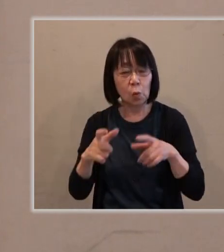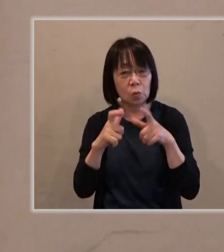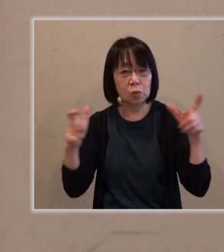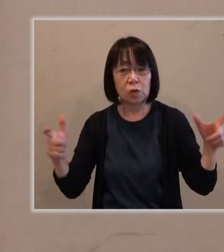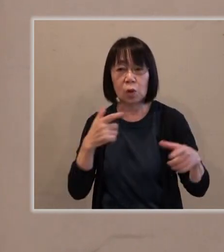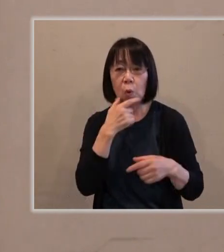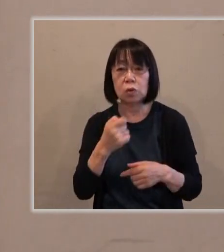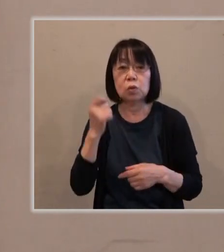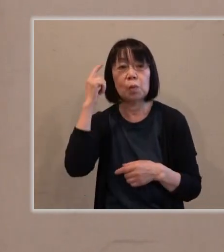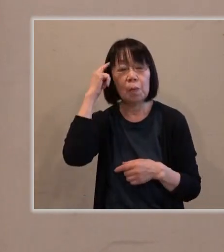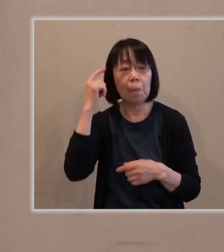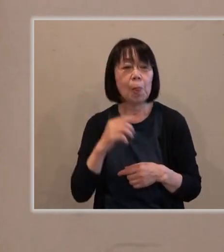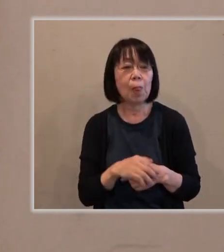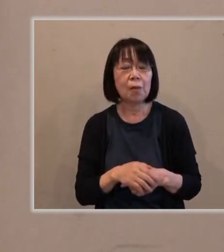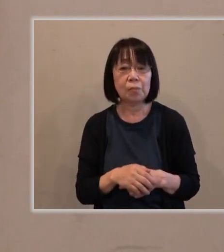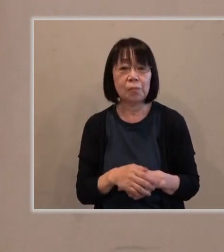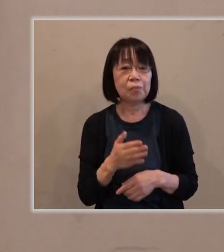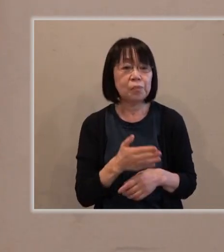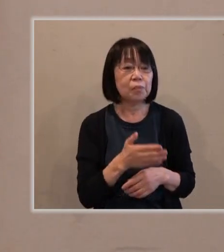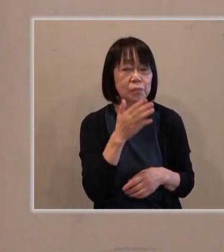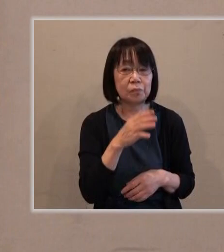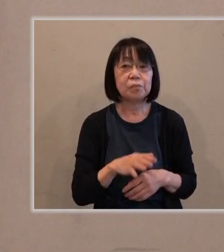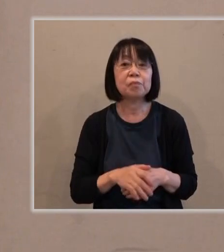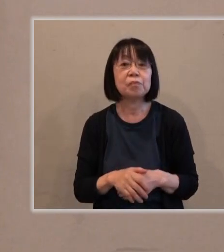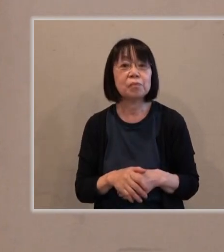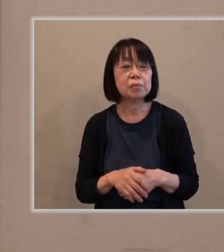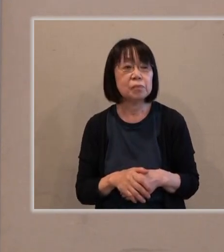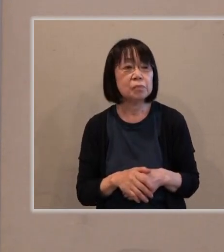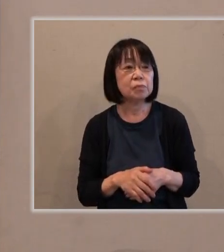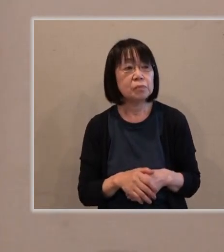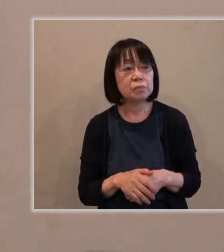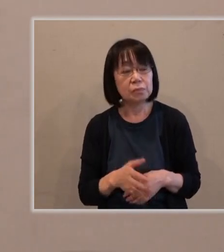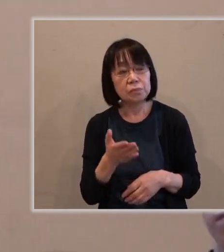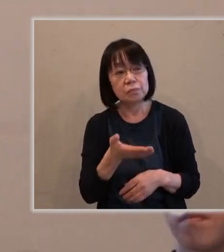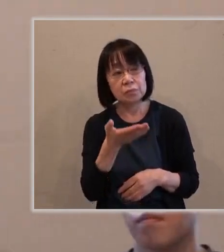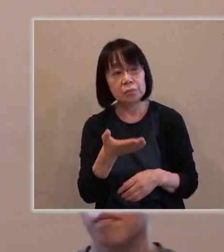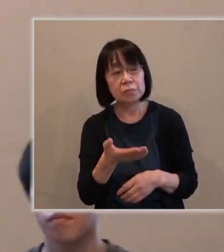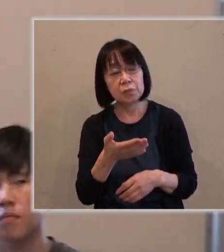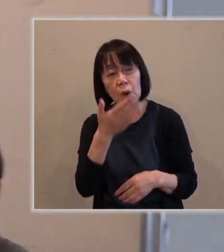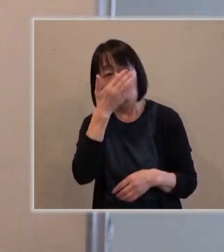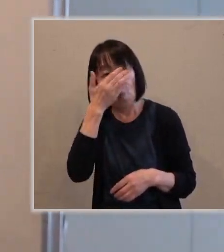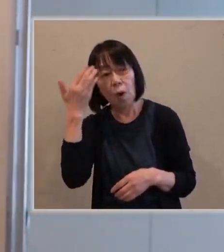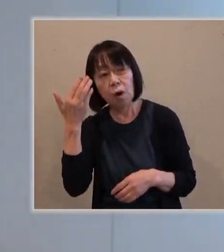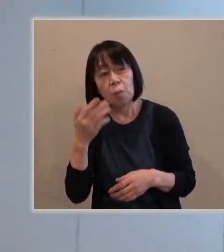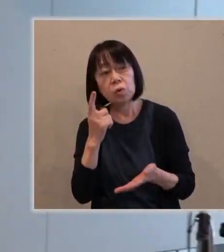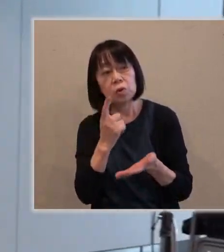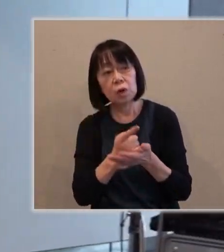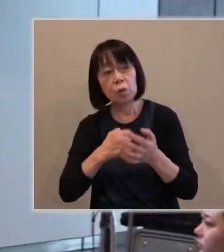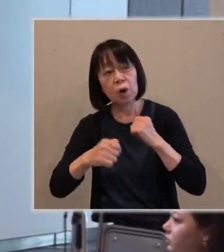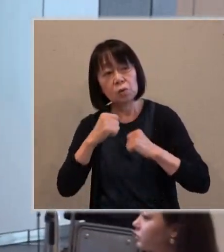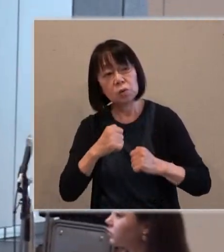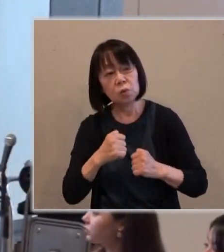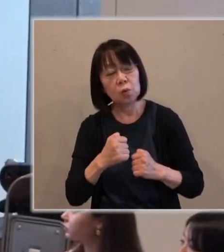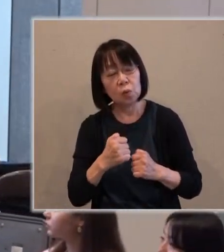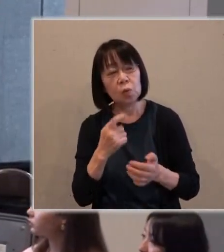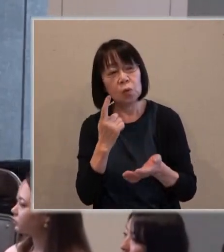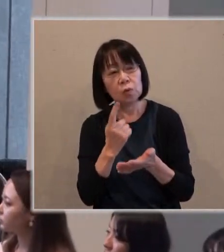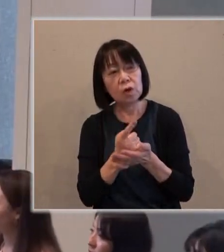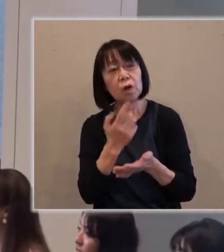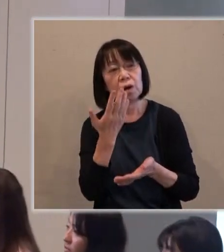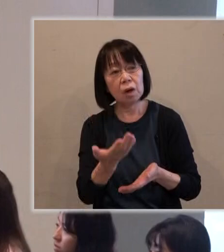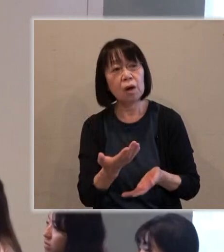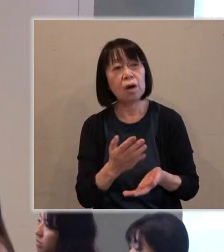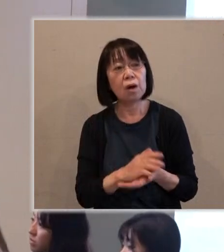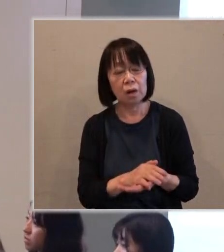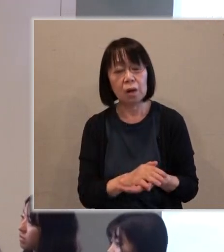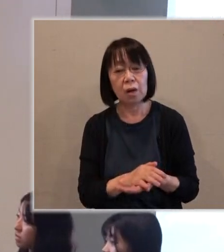ございます、はい、あの今多世代っていうキーワードが出たので、ちょっとぜひピッチしている人たちにも聞いてみたいんですけど、これ若者だけの活動だったのか、それとも結構あの多